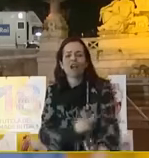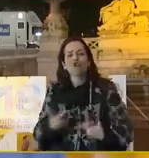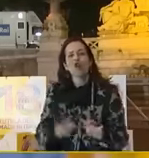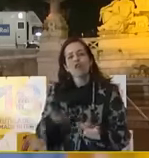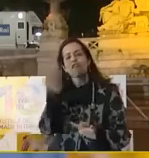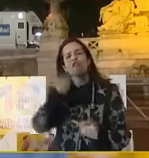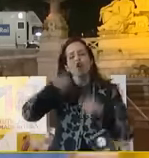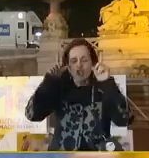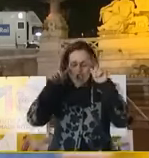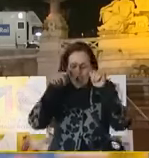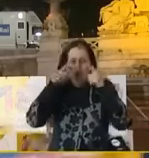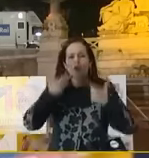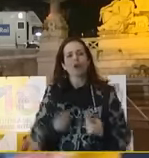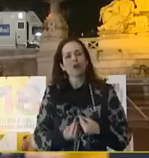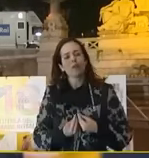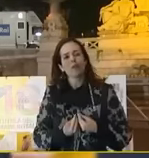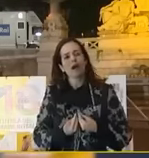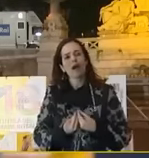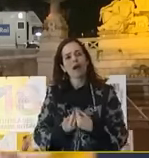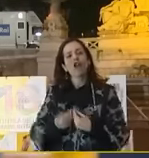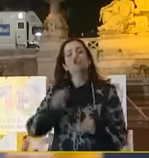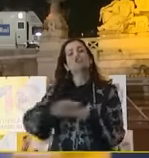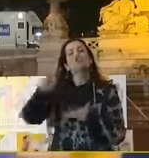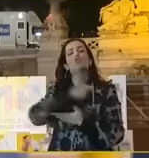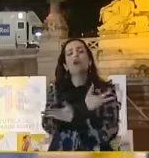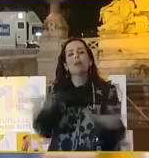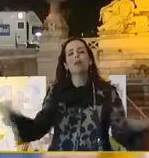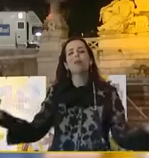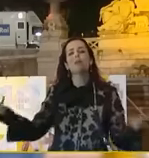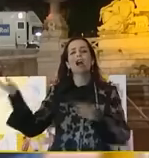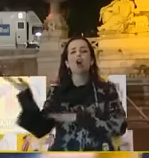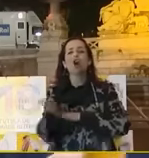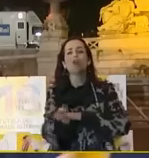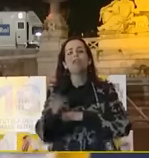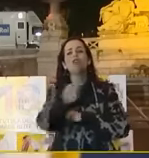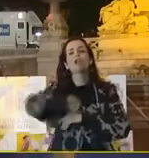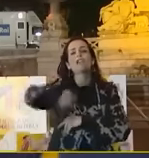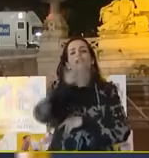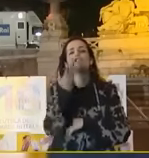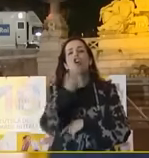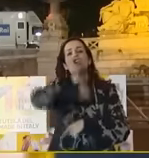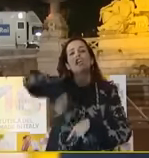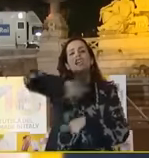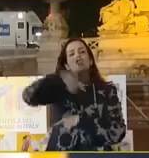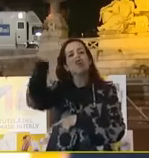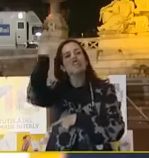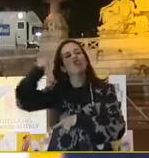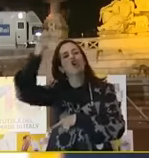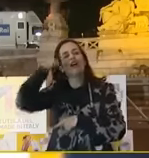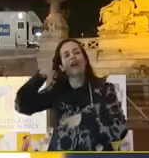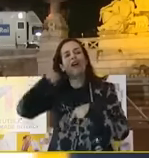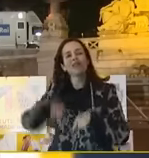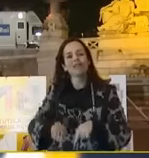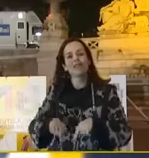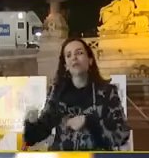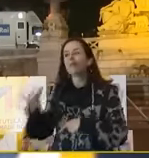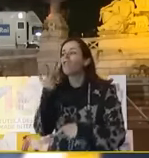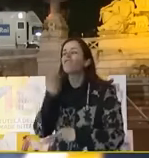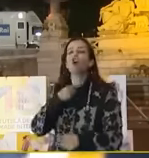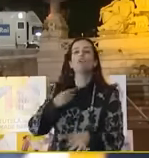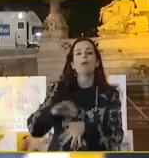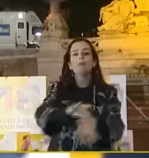addormentato? Colpiscono la scuola pubblica perché ci vogliono sufficientemente ignoranti per poterci manipolare con i loro sistemi di informazione.